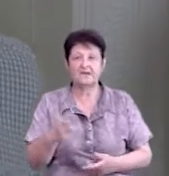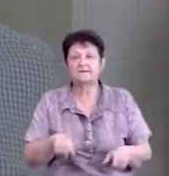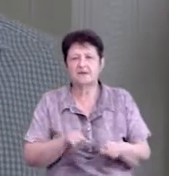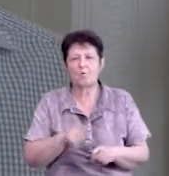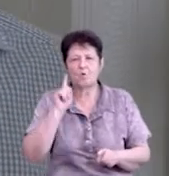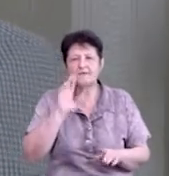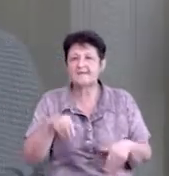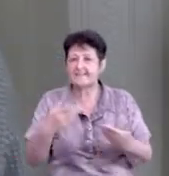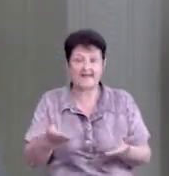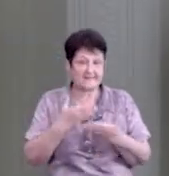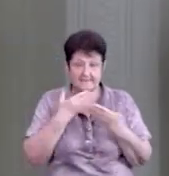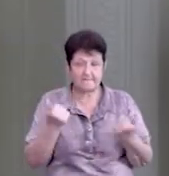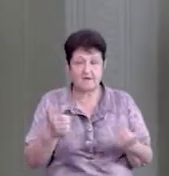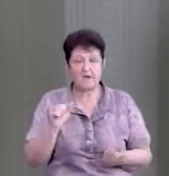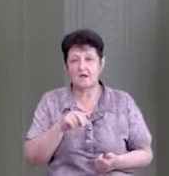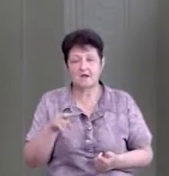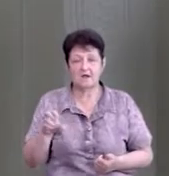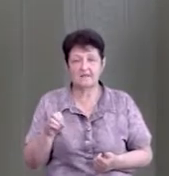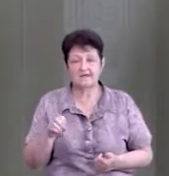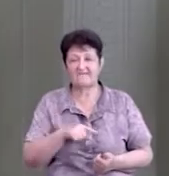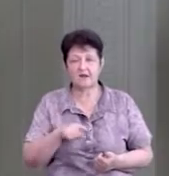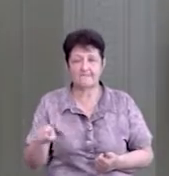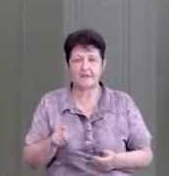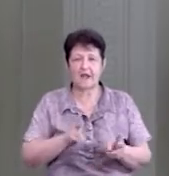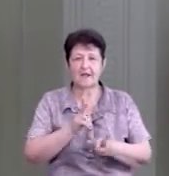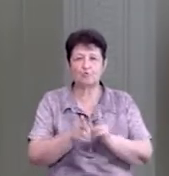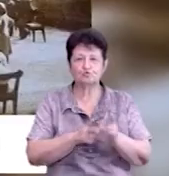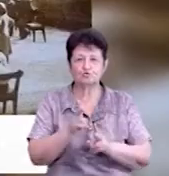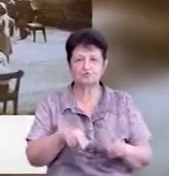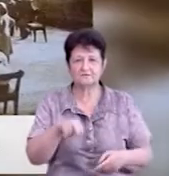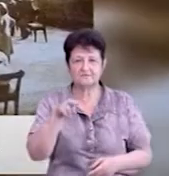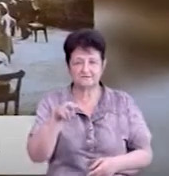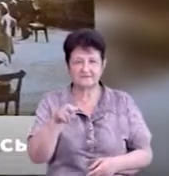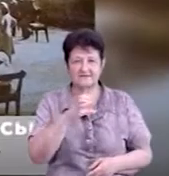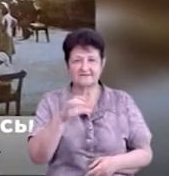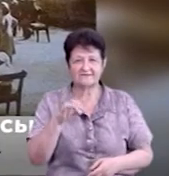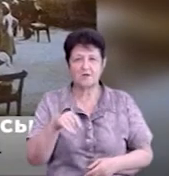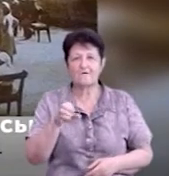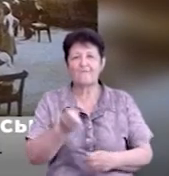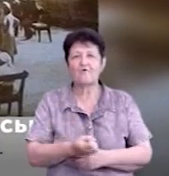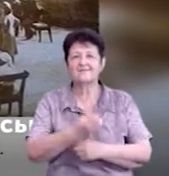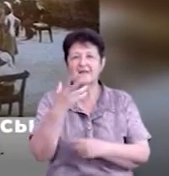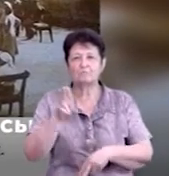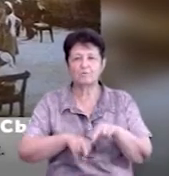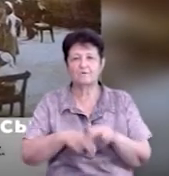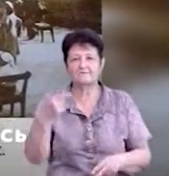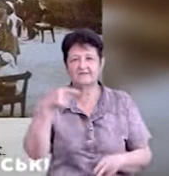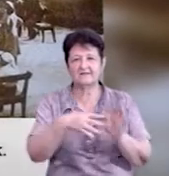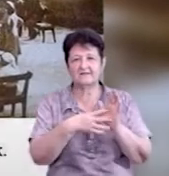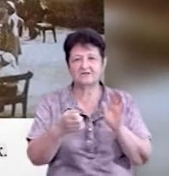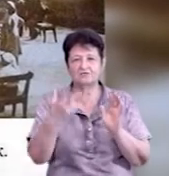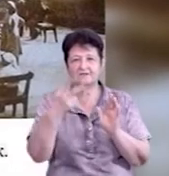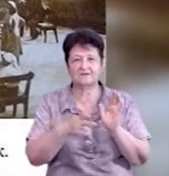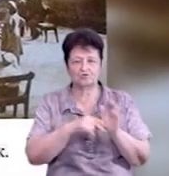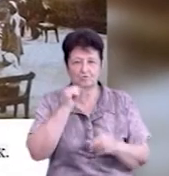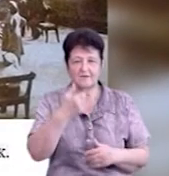ідеї безпосередньо нема, але в рамках реконструкції скверу. Фонтан побудували у 1937